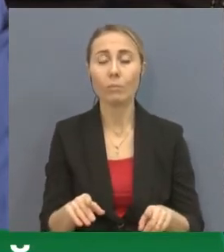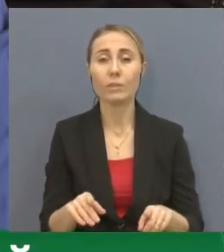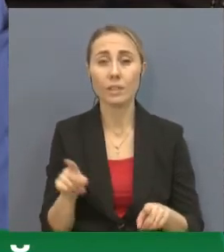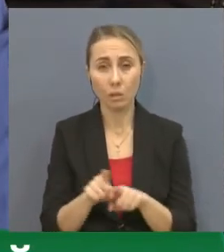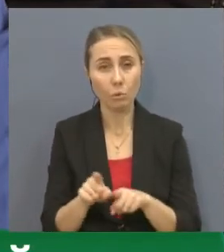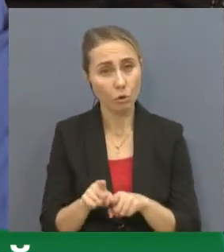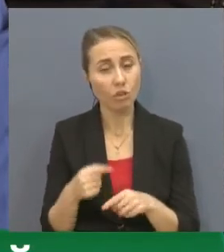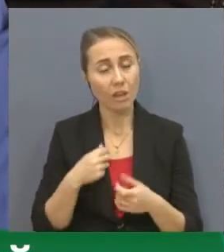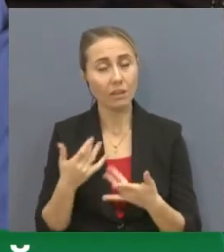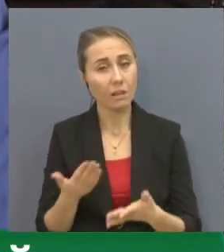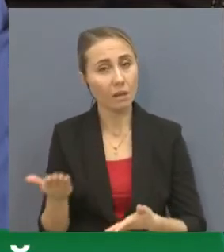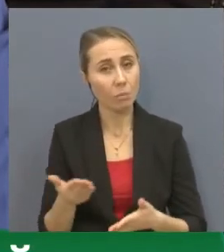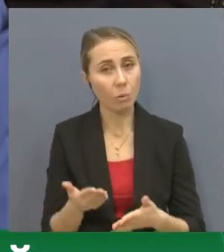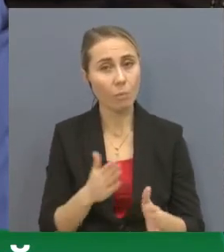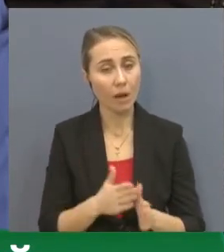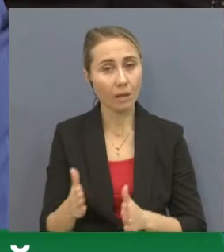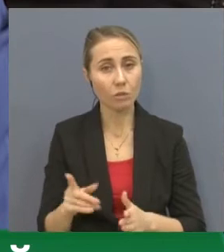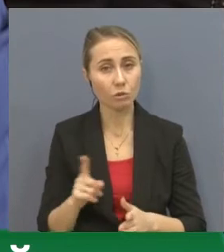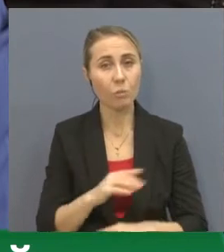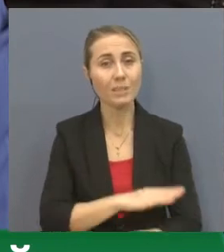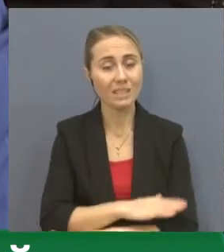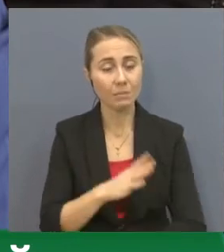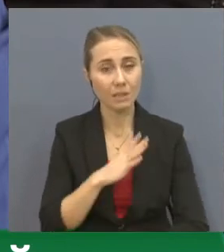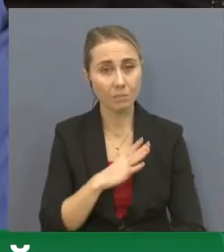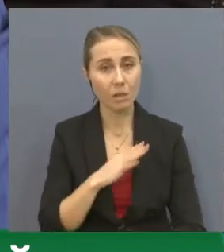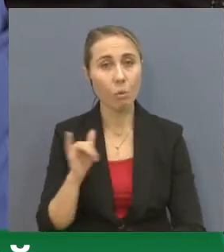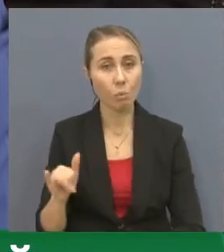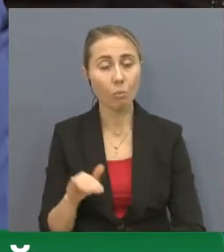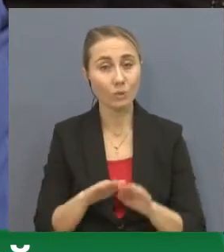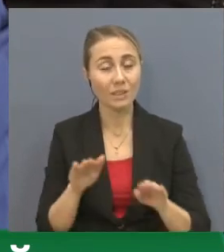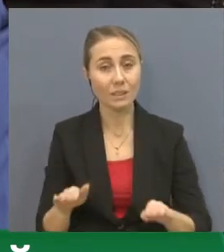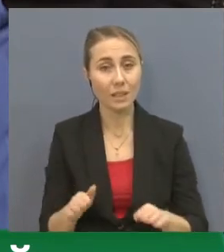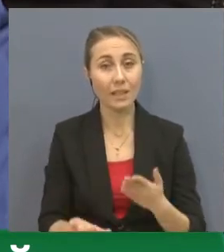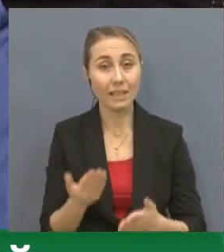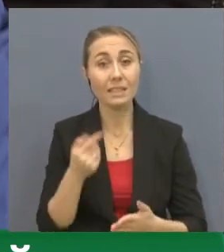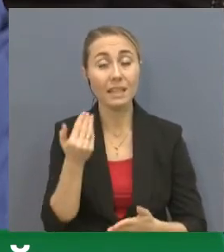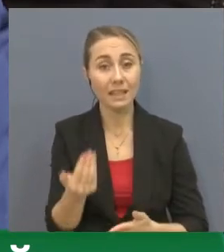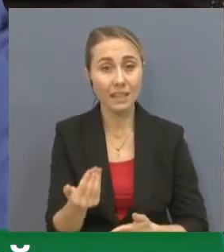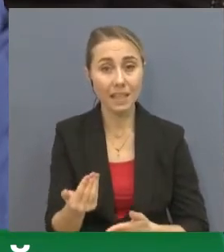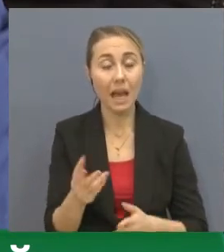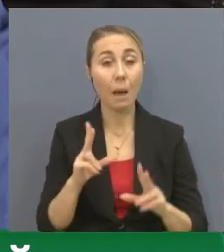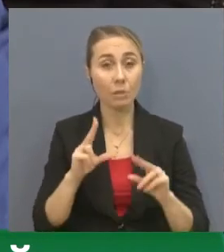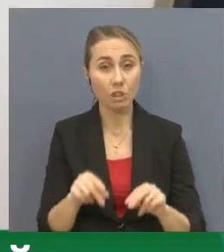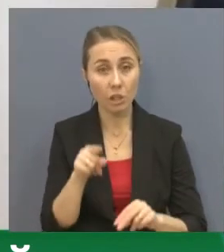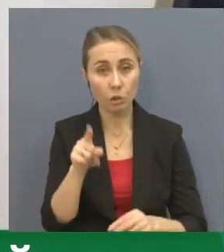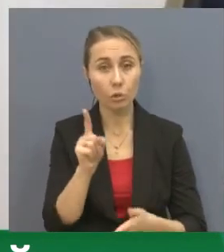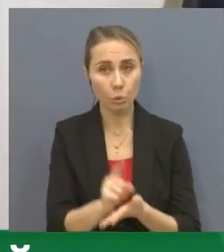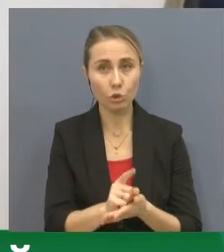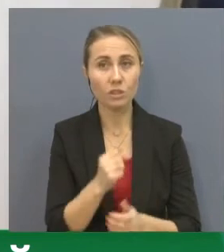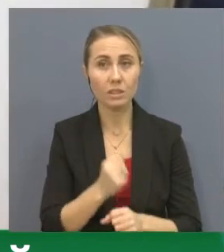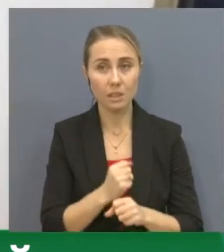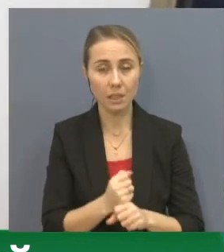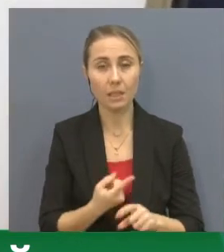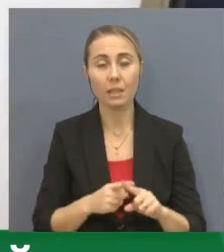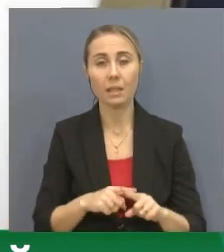первую очередь что было дисциплина у детей то есть если ты пообещал что то ты должен и даже